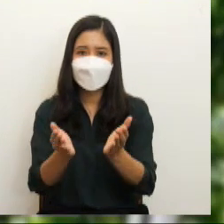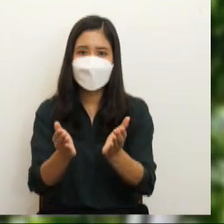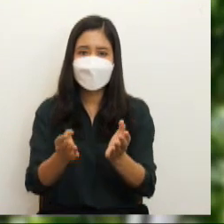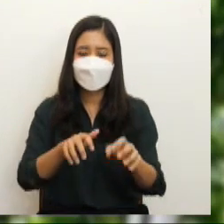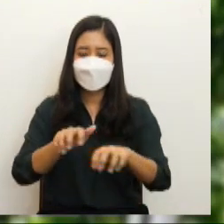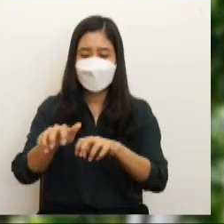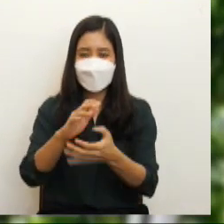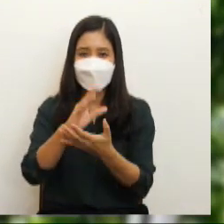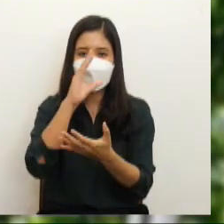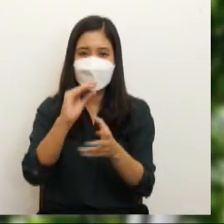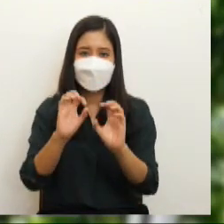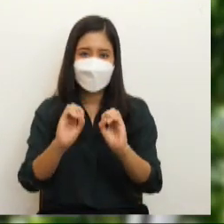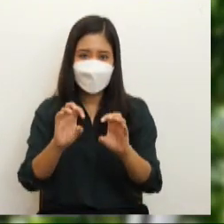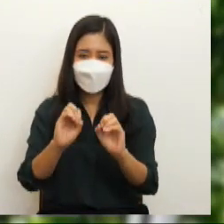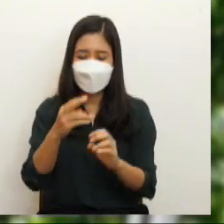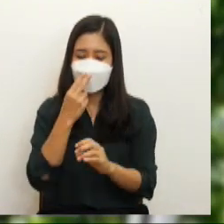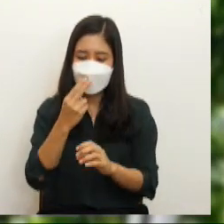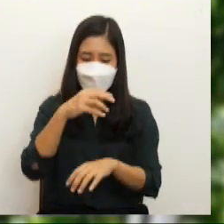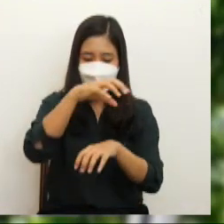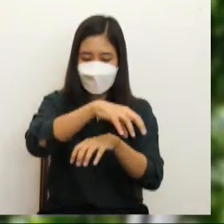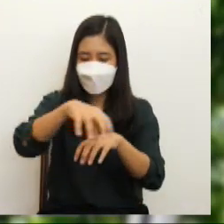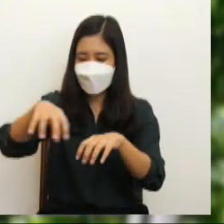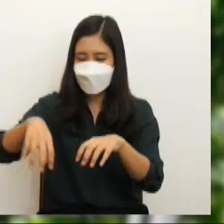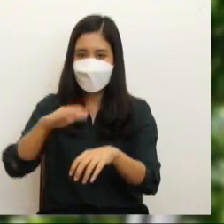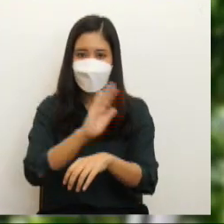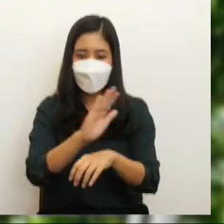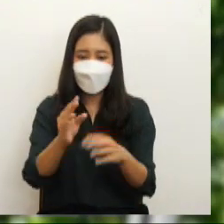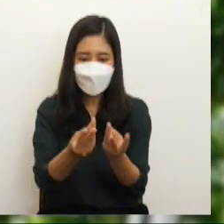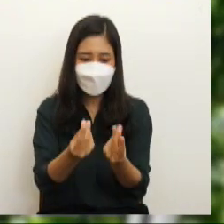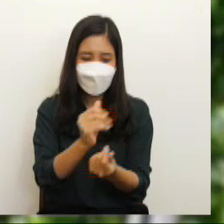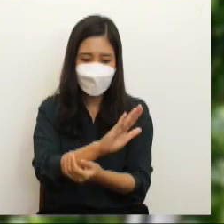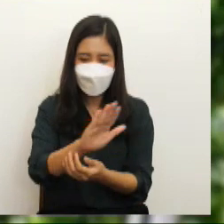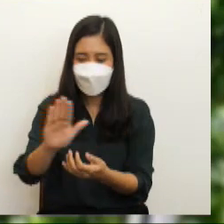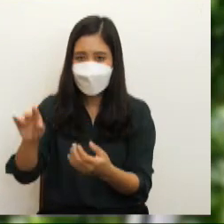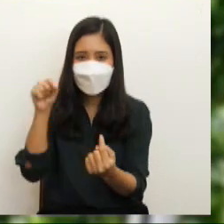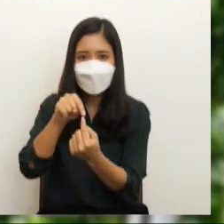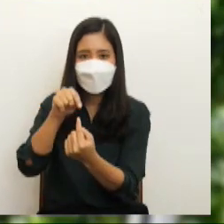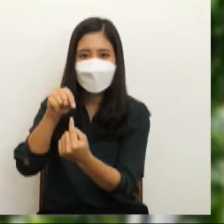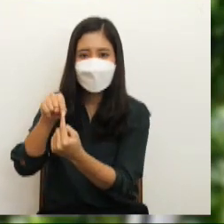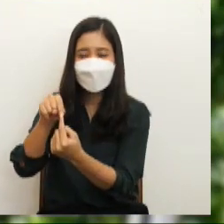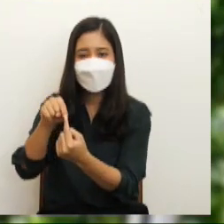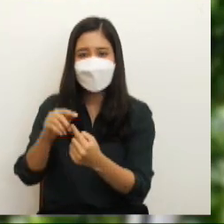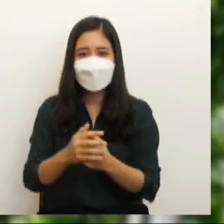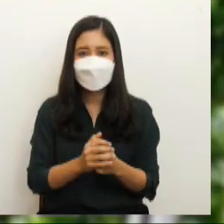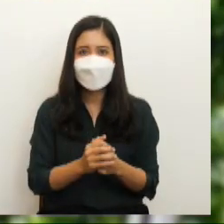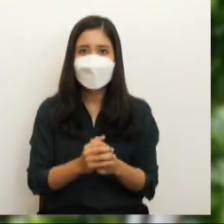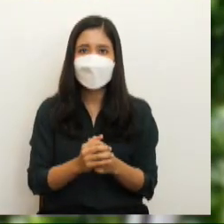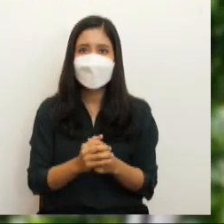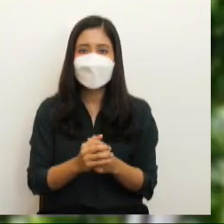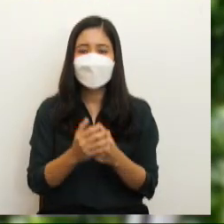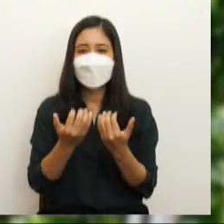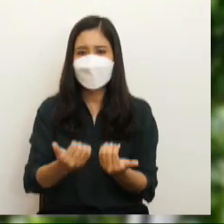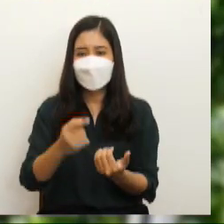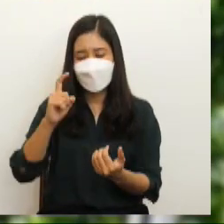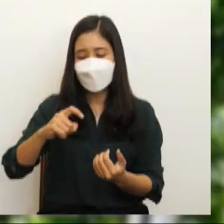นการสอนโดยอาศัยบริบทและความจำเป็นพื้นฐานขับเคลื่อนการศึกษาได้เป็นอย่างดีแต่ทั้งนั้นและทั้งนี้เนี่ยเราต้องอยู่บน